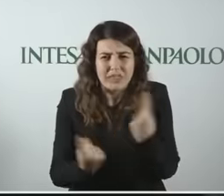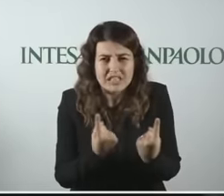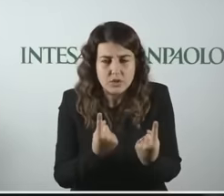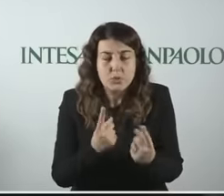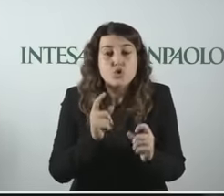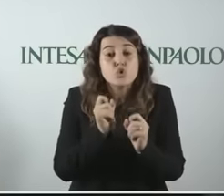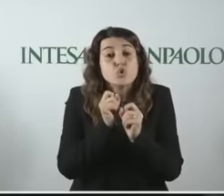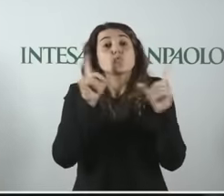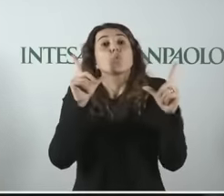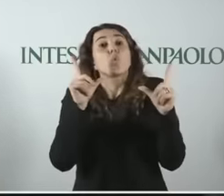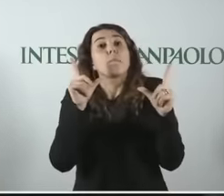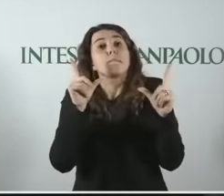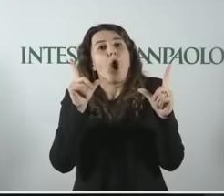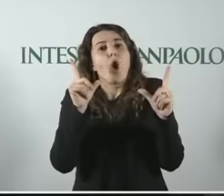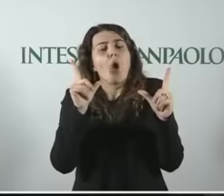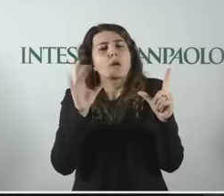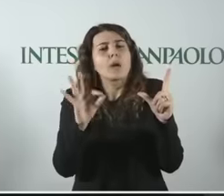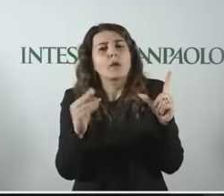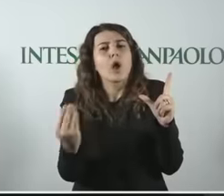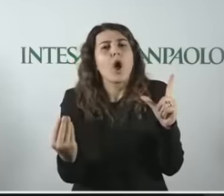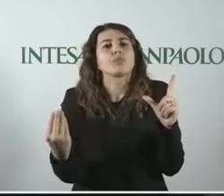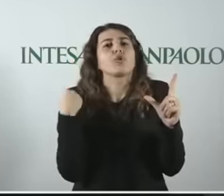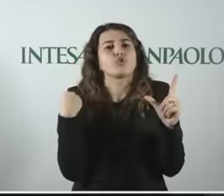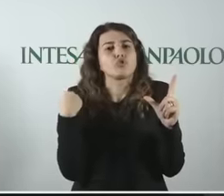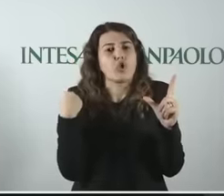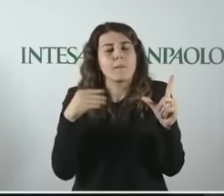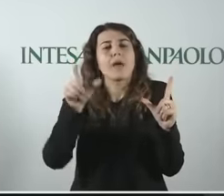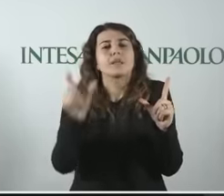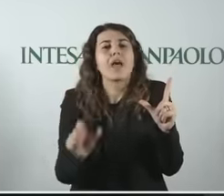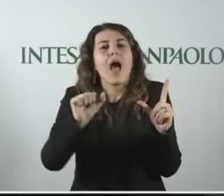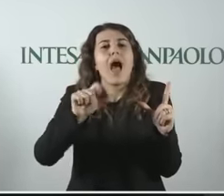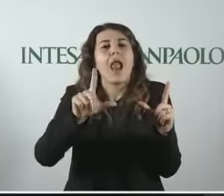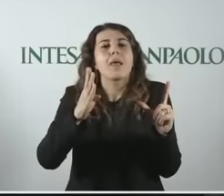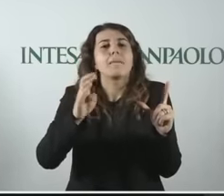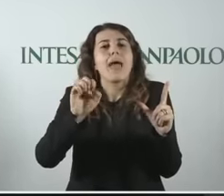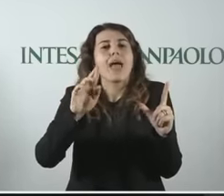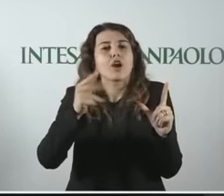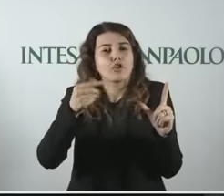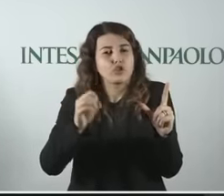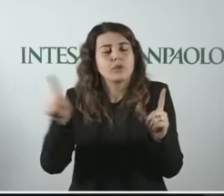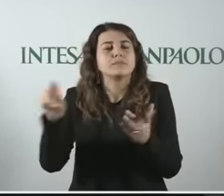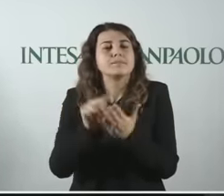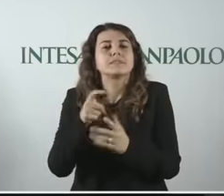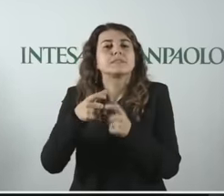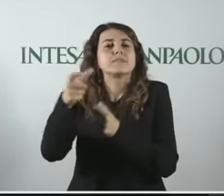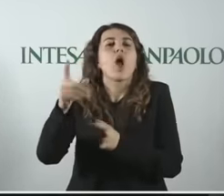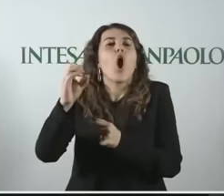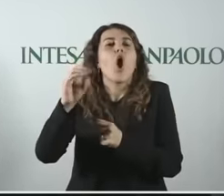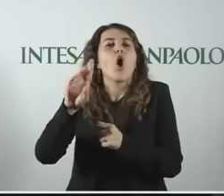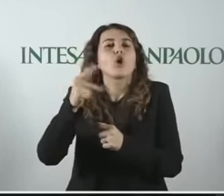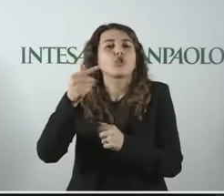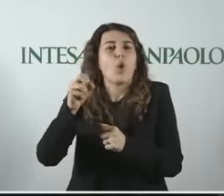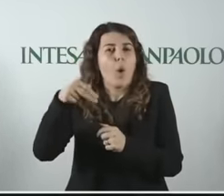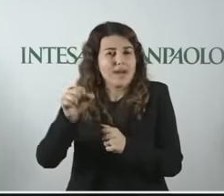stupore c'è arrivata una domanda da parte di Alberto che ci scrive da Ortona e che ci chiede